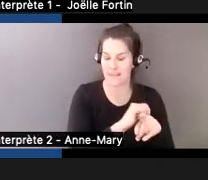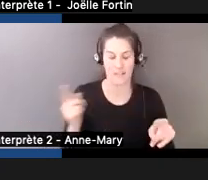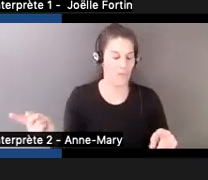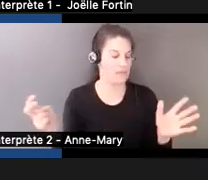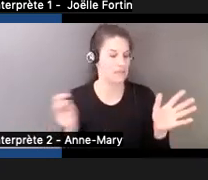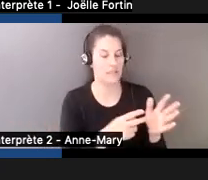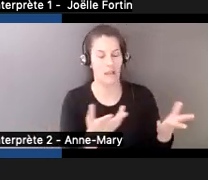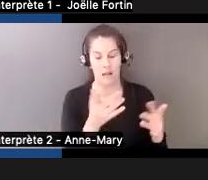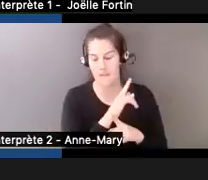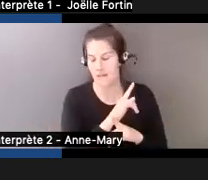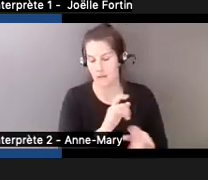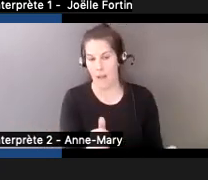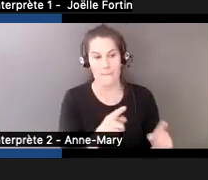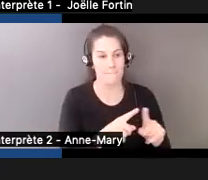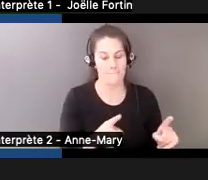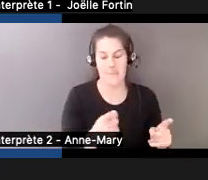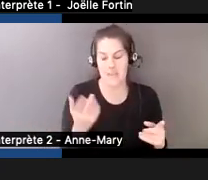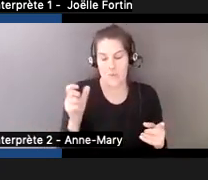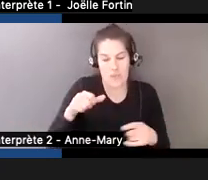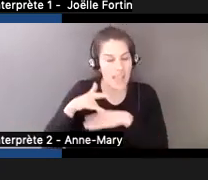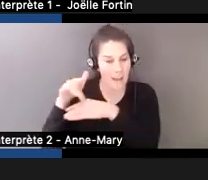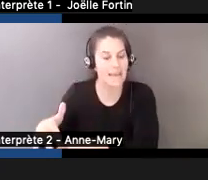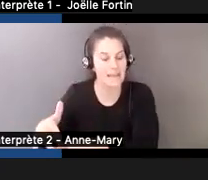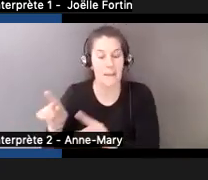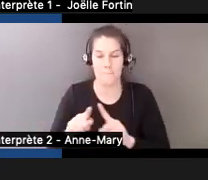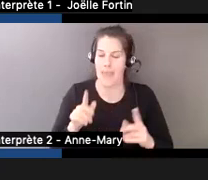ils l'appliquent, mais j'encourage beaucoup